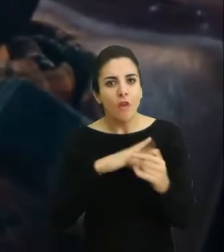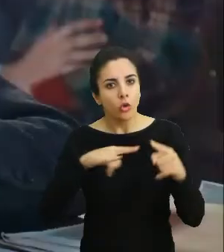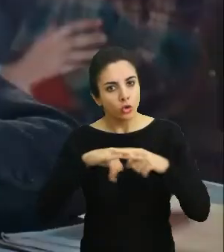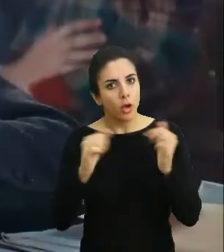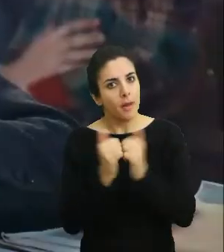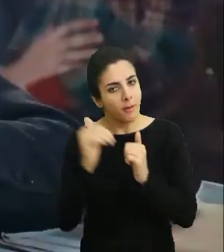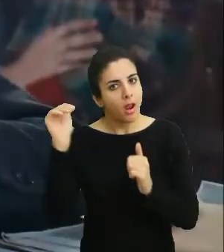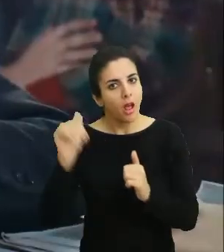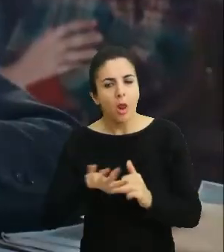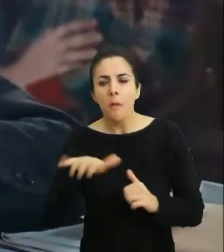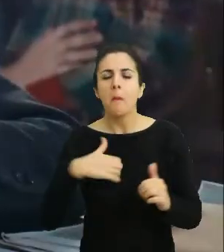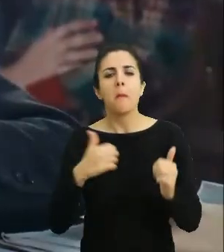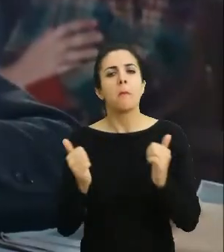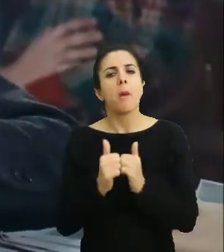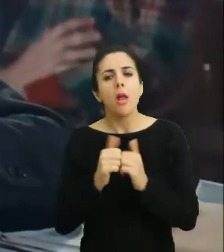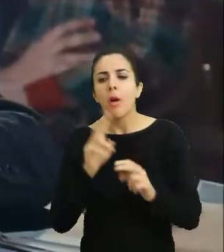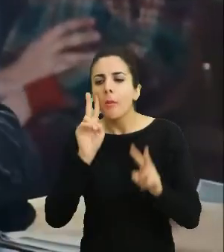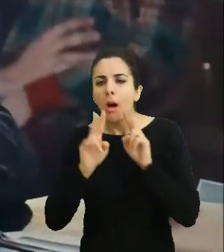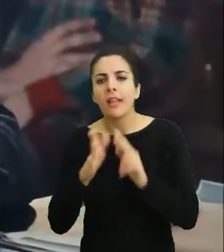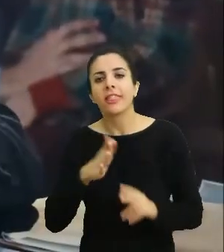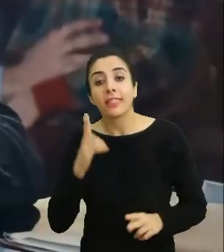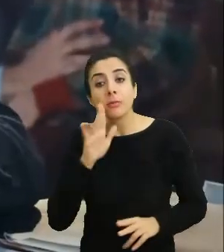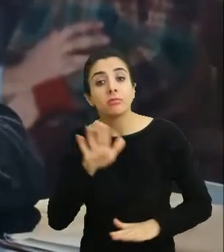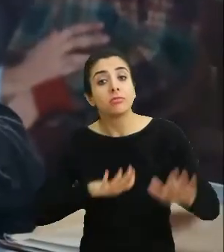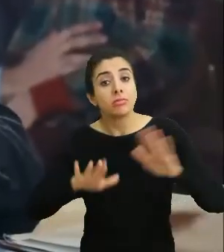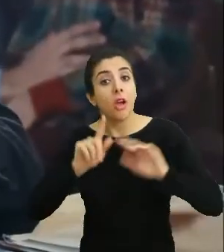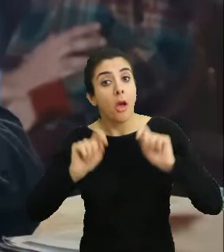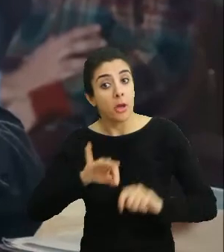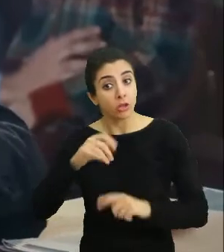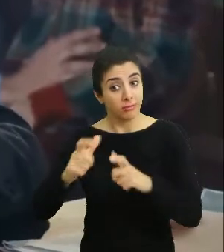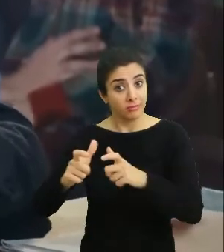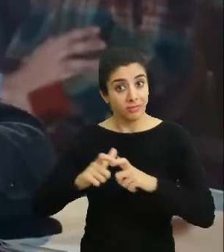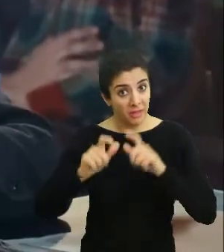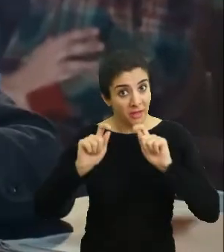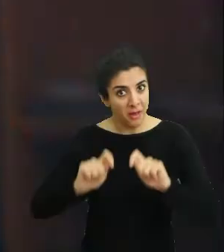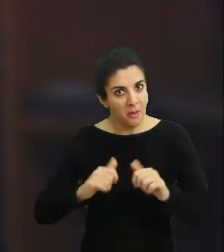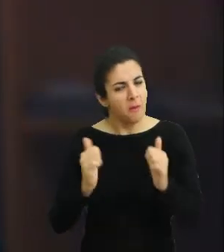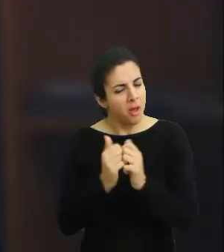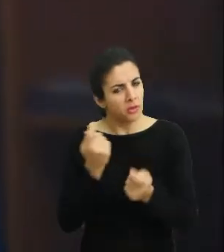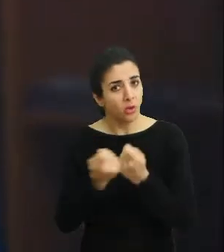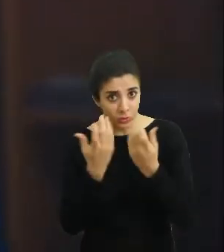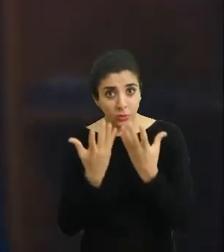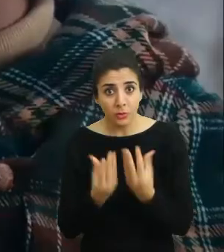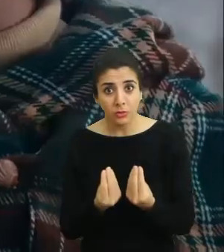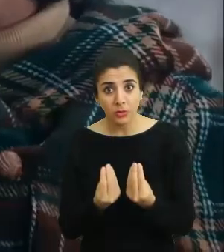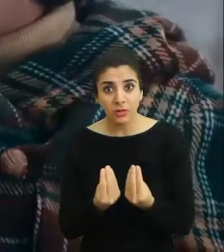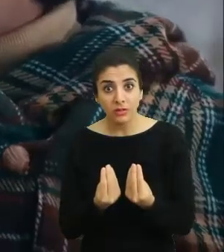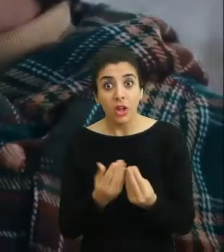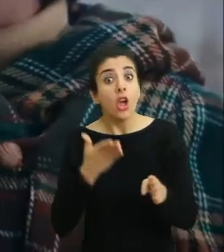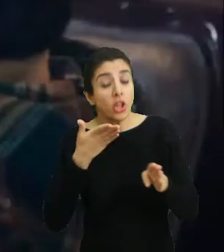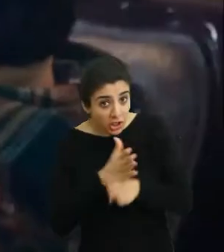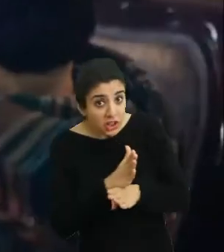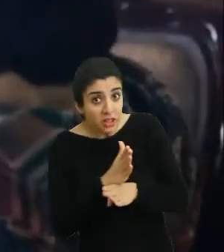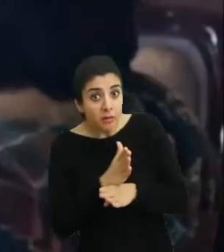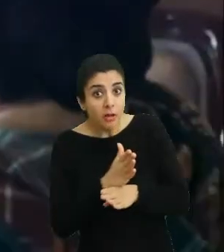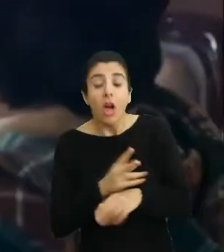de getir. Burada birlikte gelirsiniz, toz alırsınız. Çay getirirsiniz. Birlikte çalışırız ha? Vallahi billah